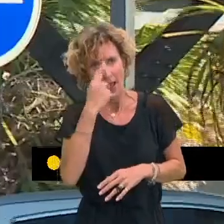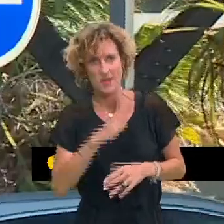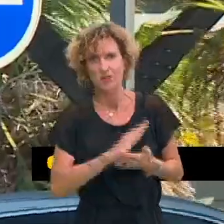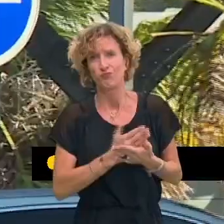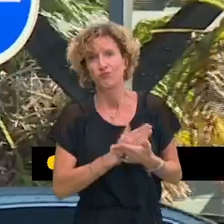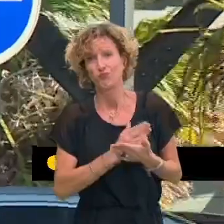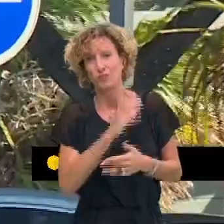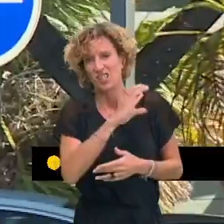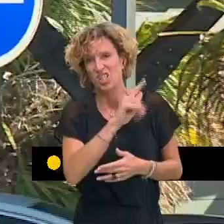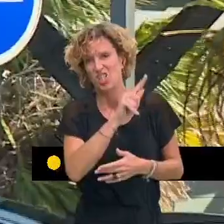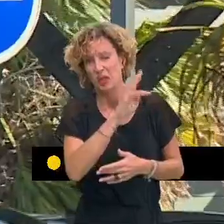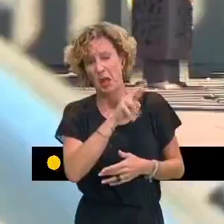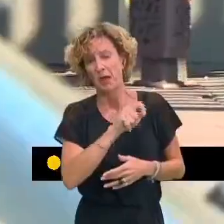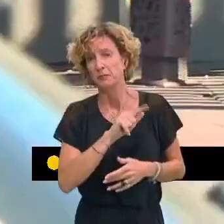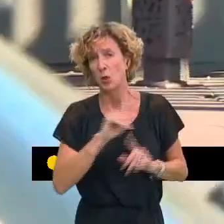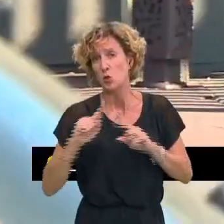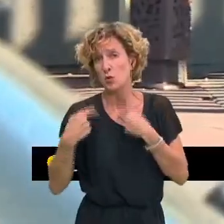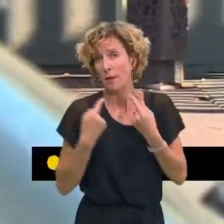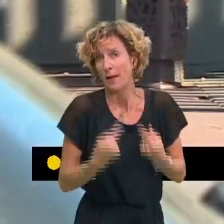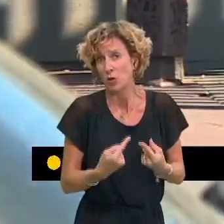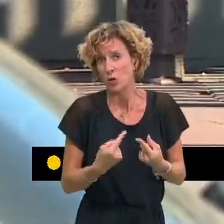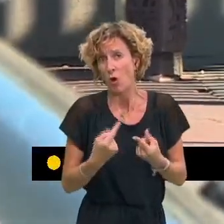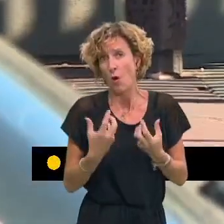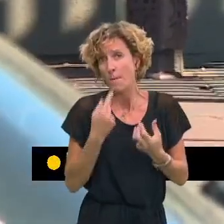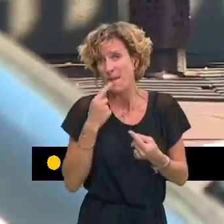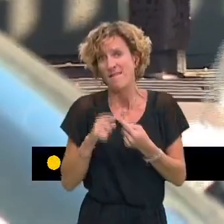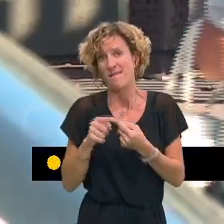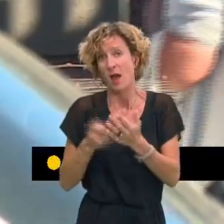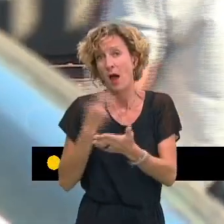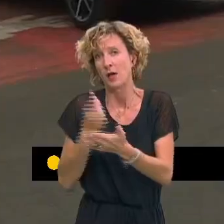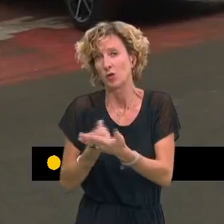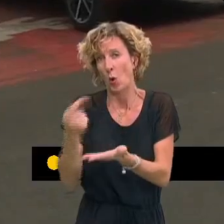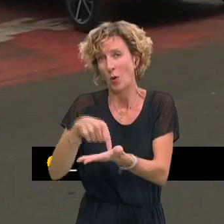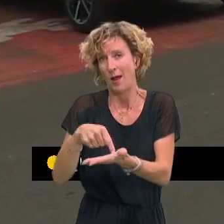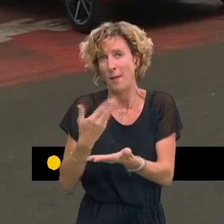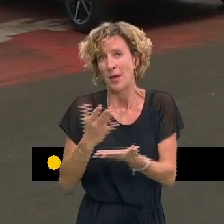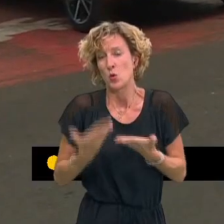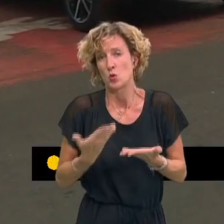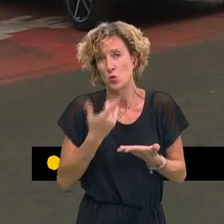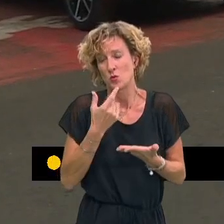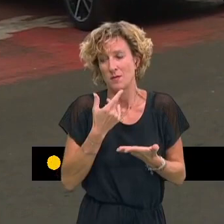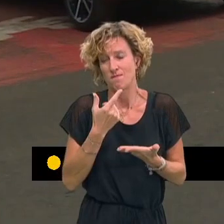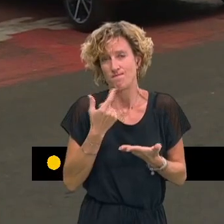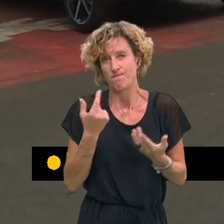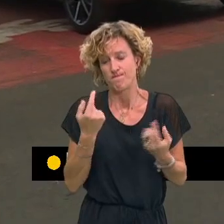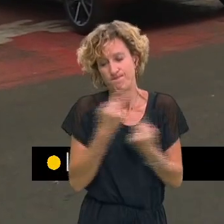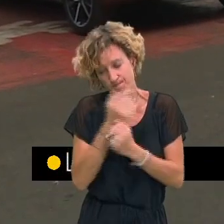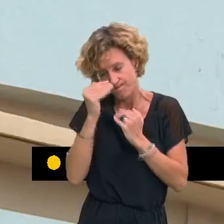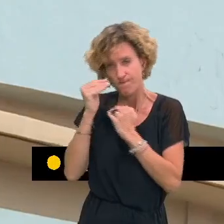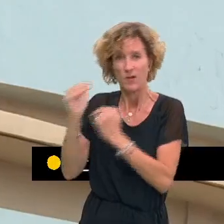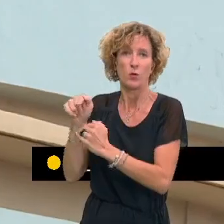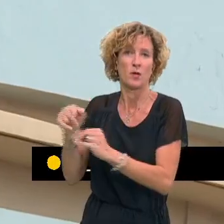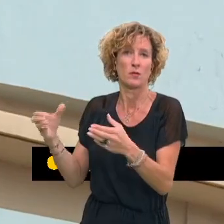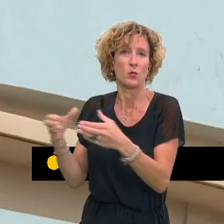la CGTR qui jusqu'alors préférait un repreneur local, mais aujourd'hui dit faire confiance au groupe mauricien après avoir